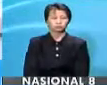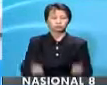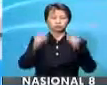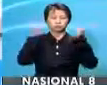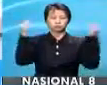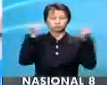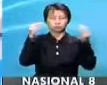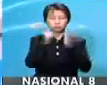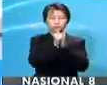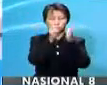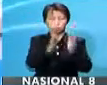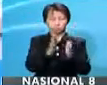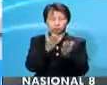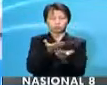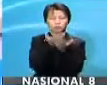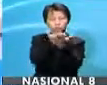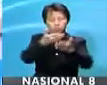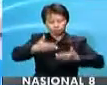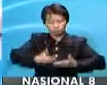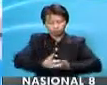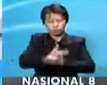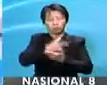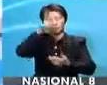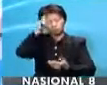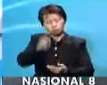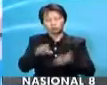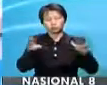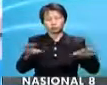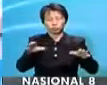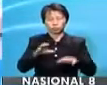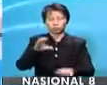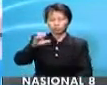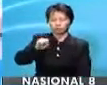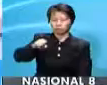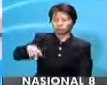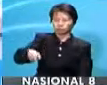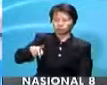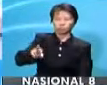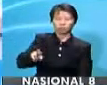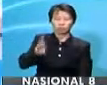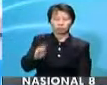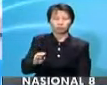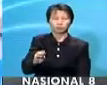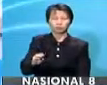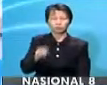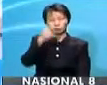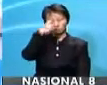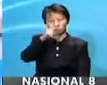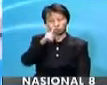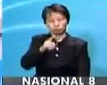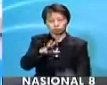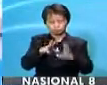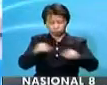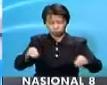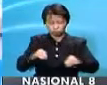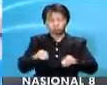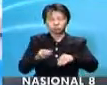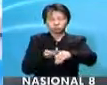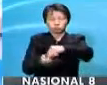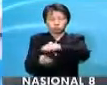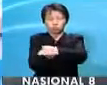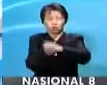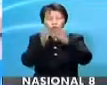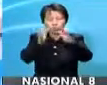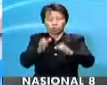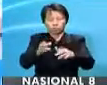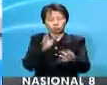Majlis Peguam mencadangkan beberapa pembaharuan yang perlu dilakukan Suruhanjaya Pencegahan Rasuah Malaysia SPRM bagi menangani dan memerangi rasuah